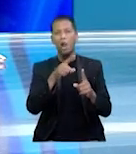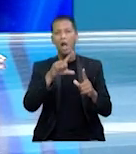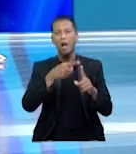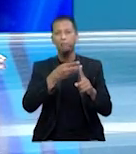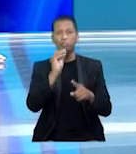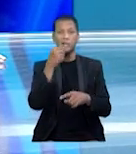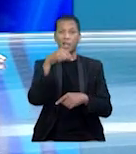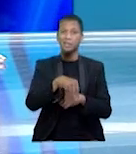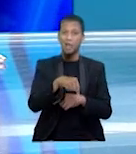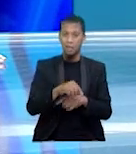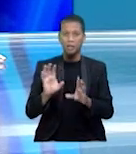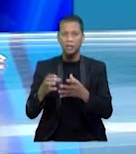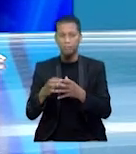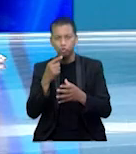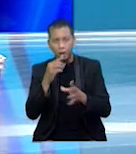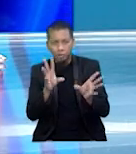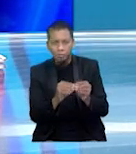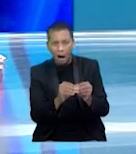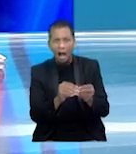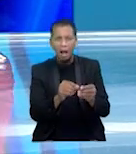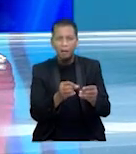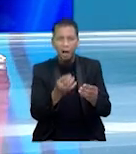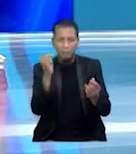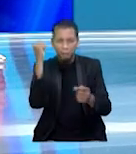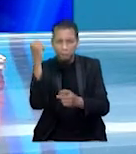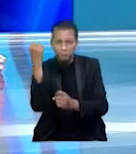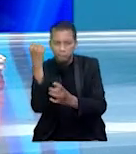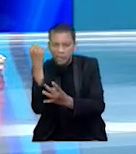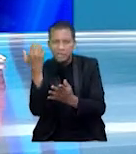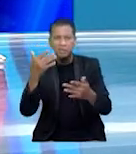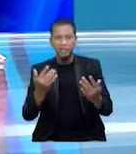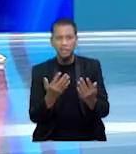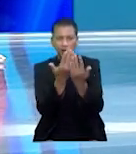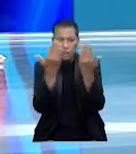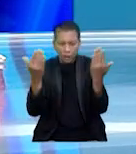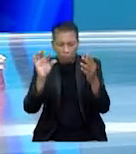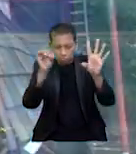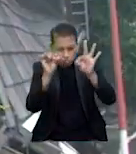mengumpulkan sejumlah sampel seperti material beton dan dinding bata untuk diuji di laboratorium.